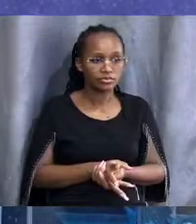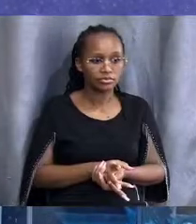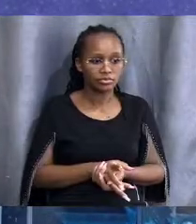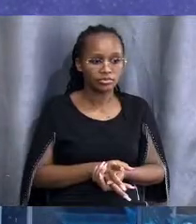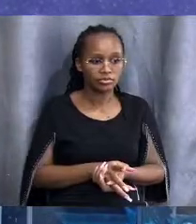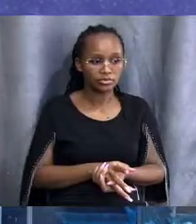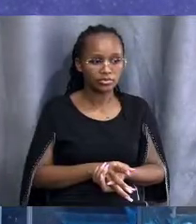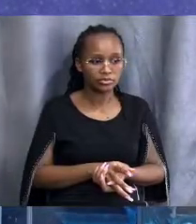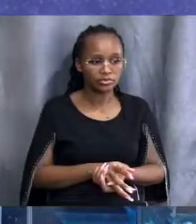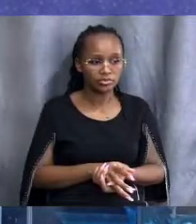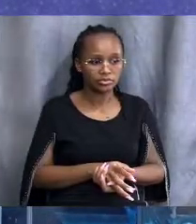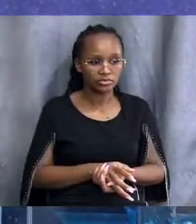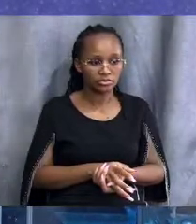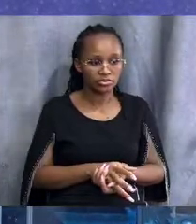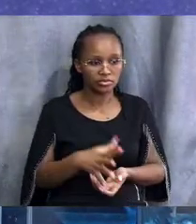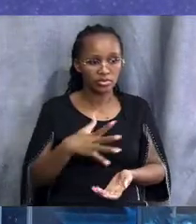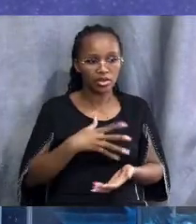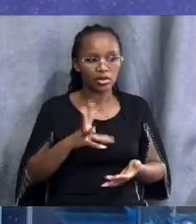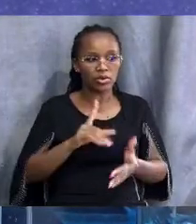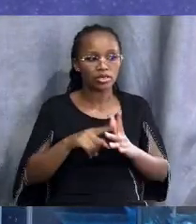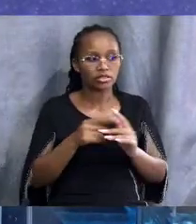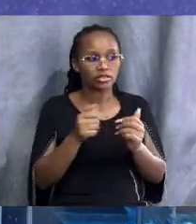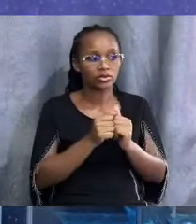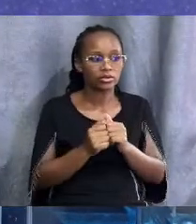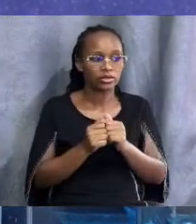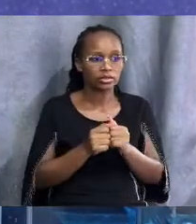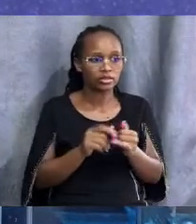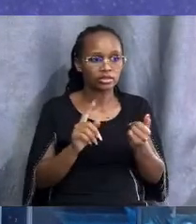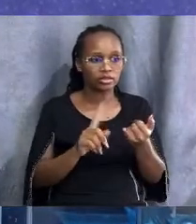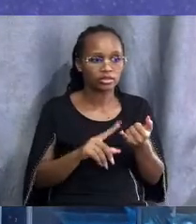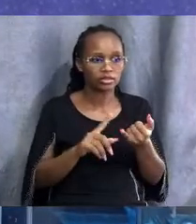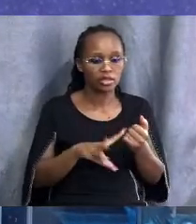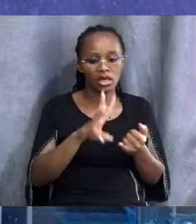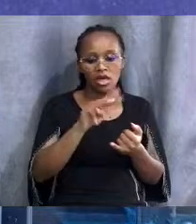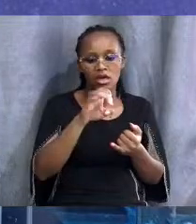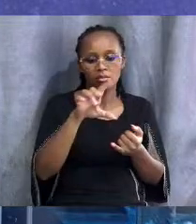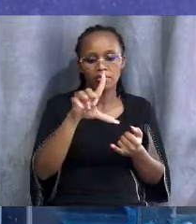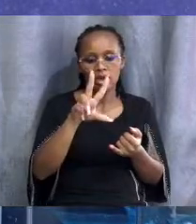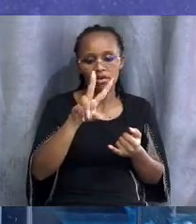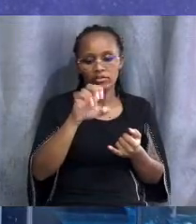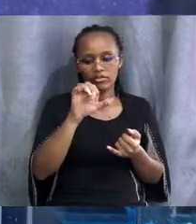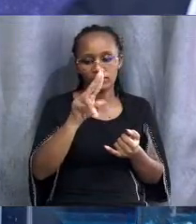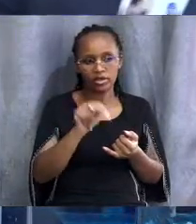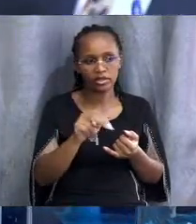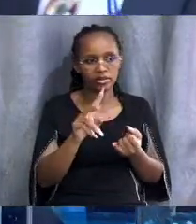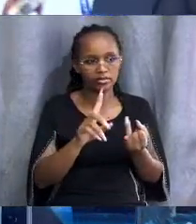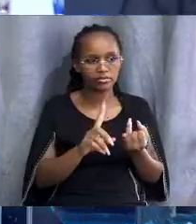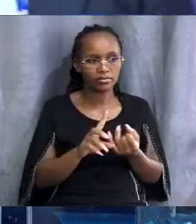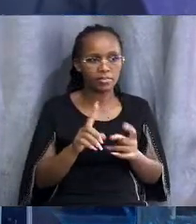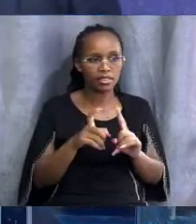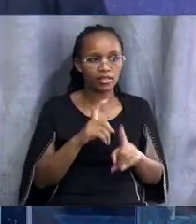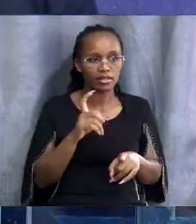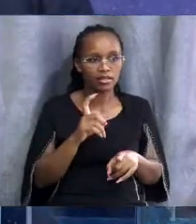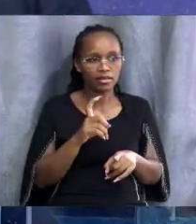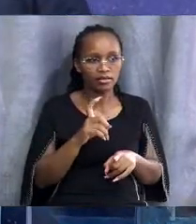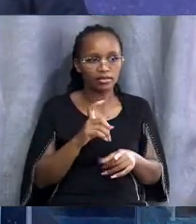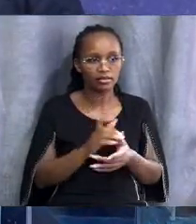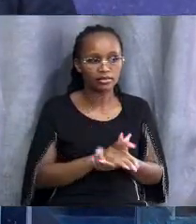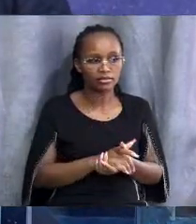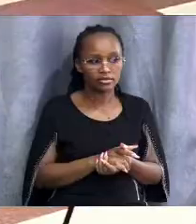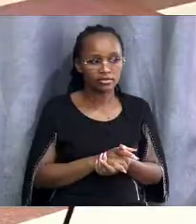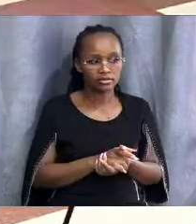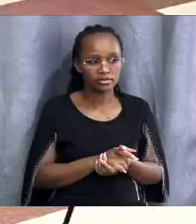eulogy, na tutaanza na Master Melvin Njoroge from